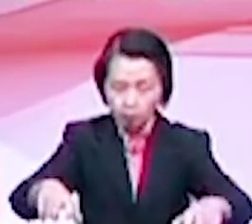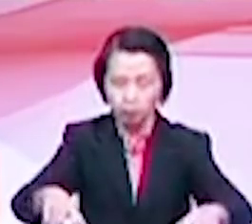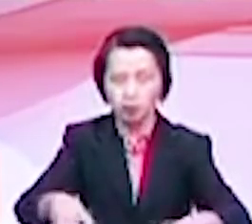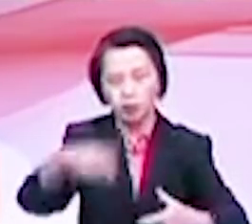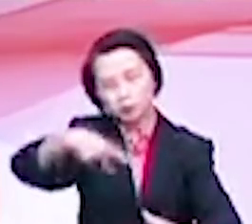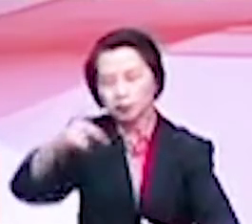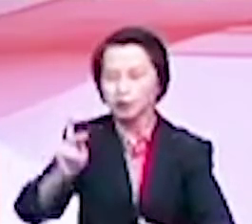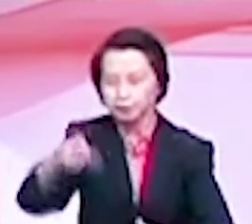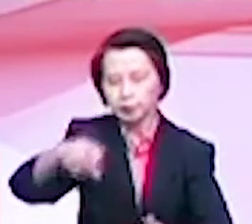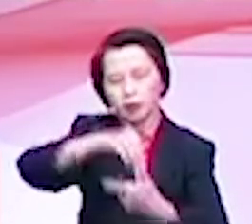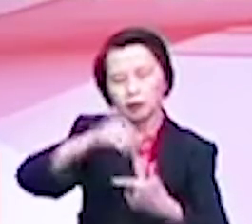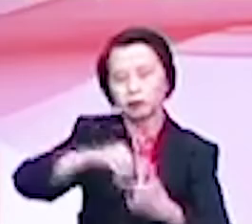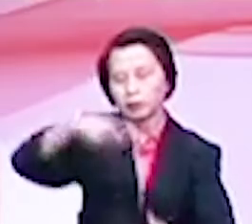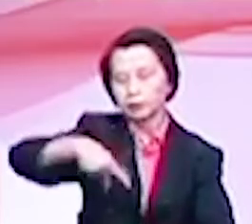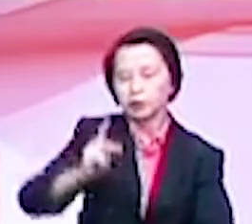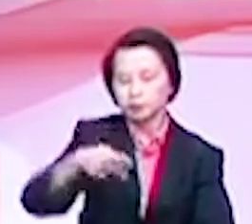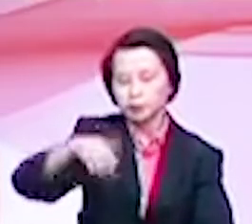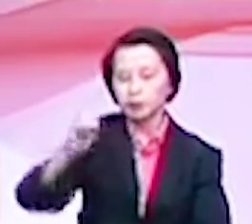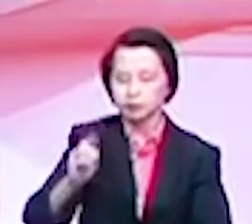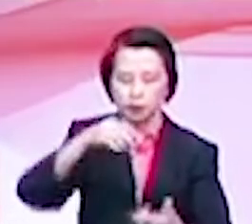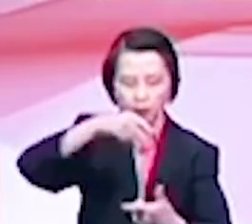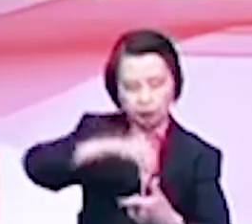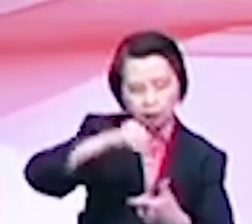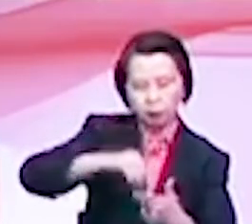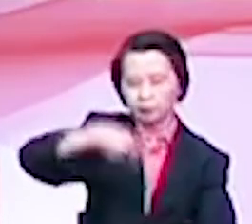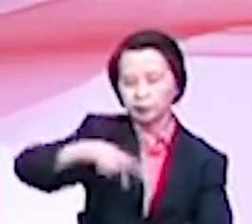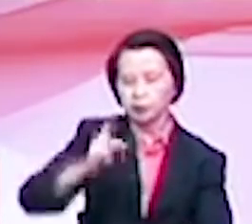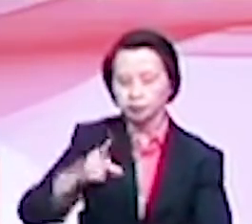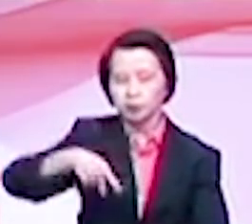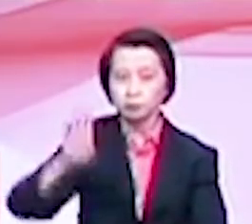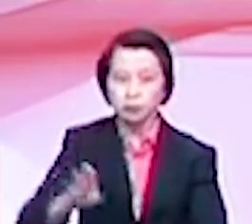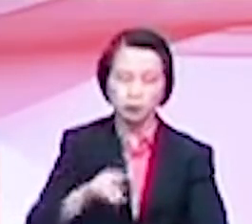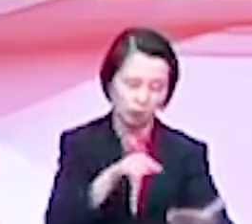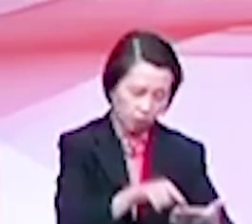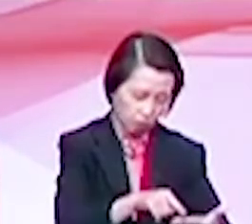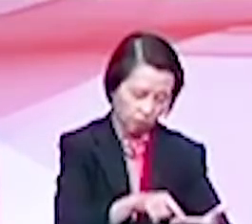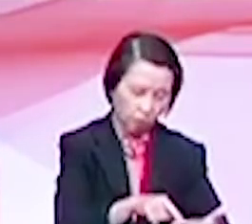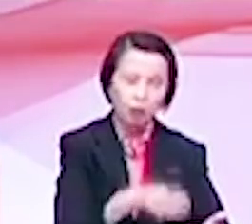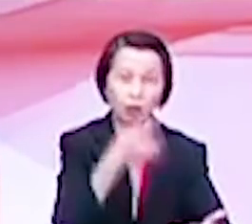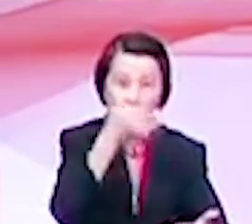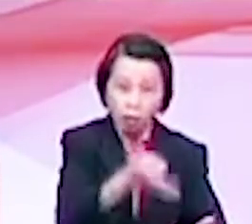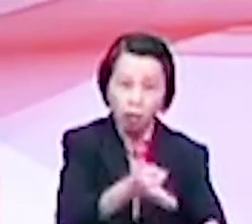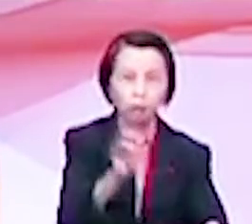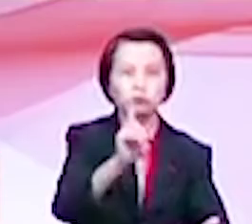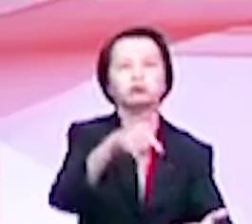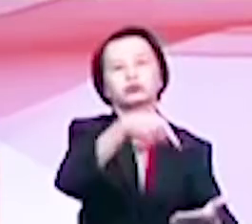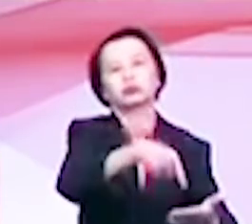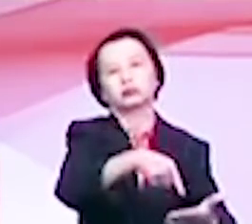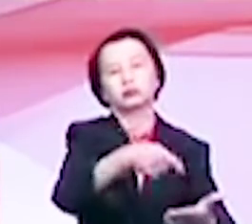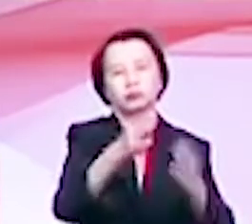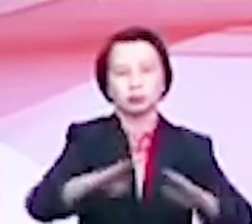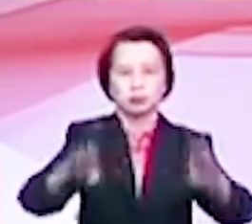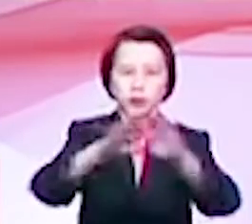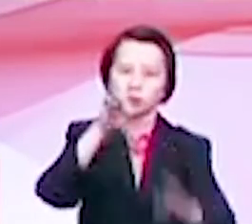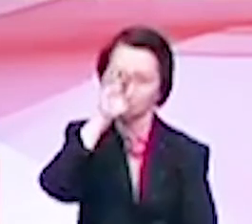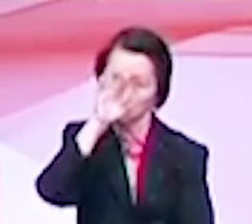dan sebagainya, atau PKPB, PKPP dan sebagainya, ianya boleh dianggap sebagai berita palsu.